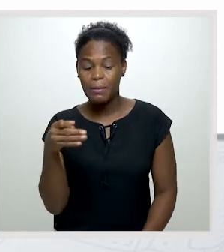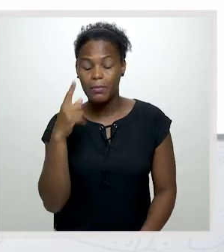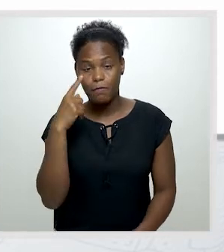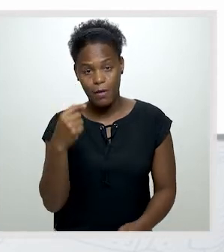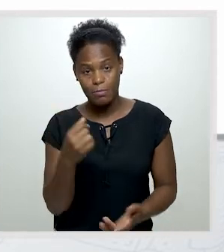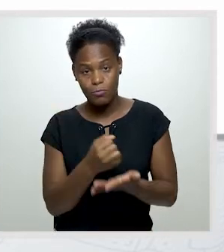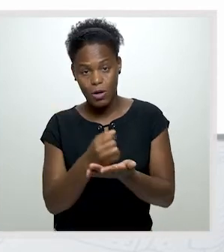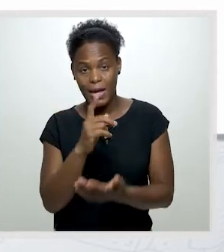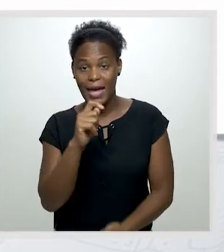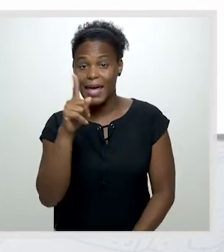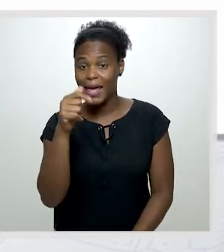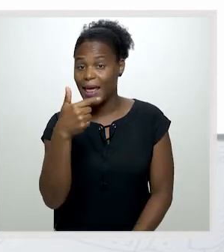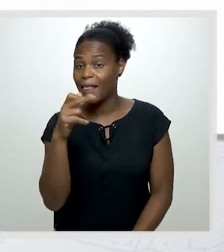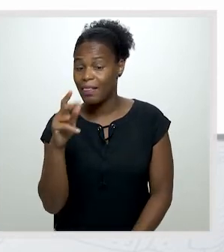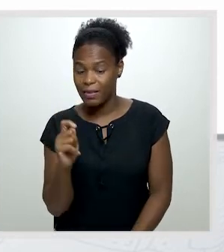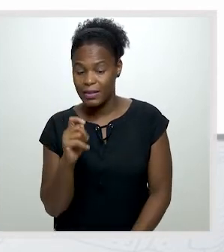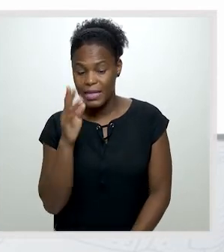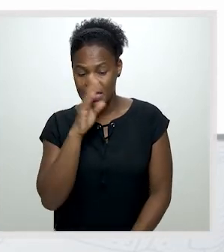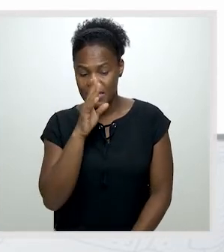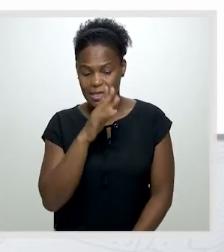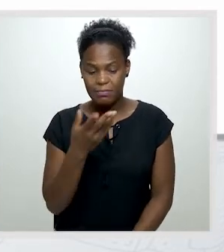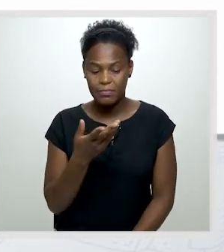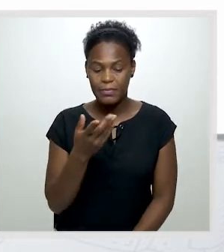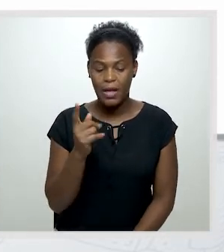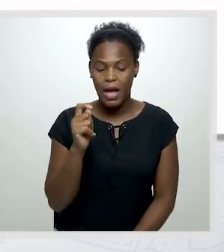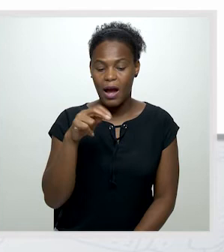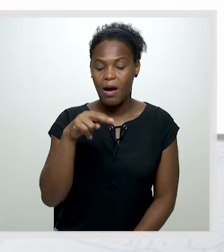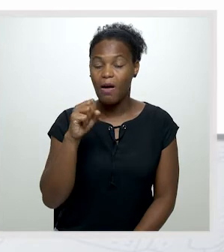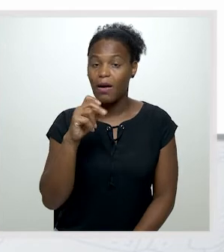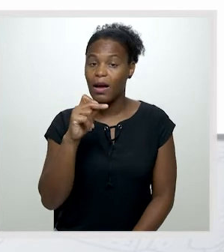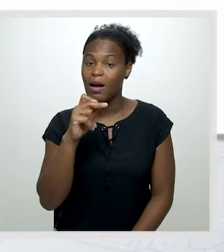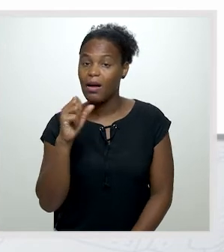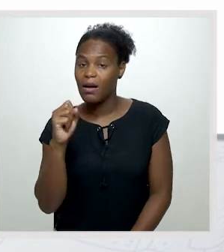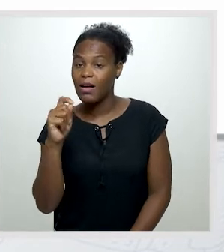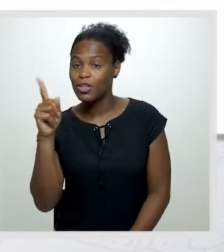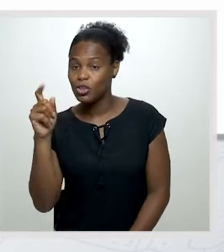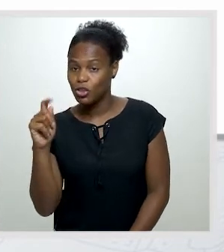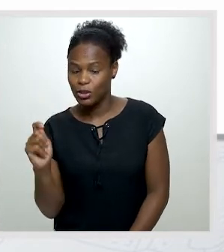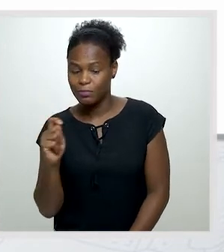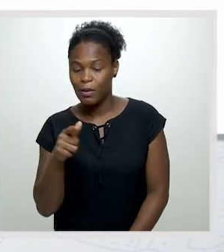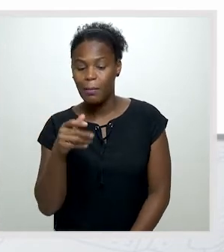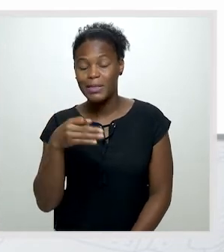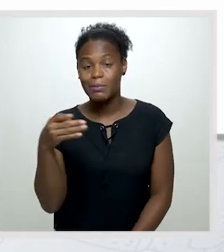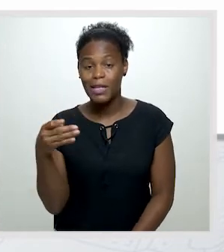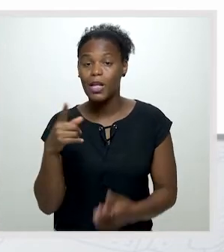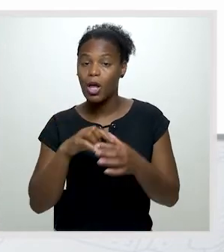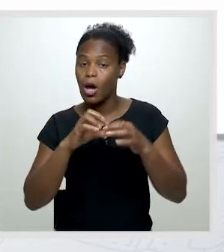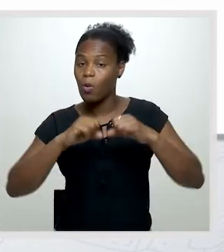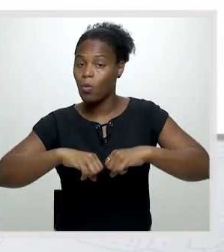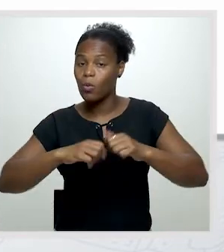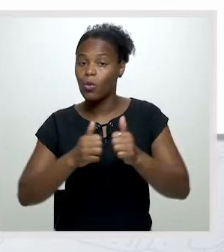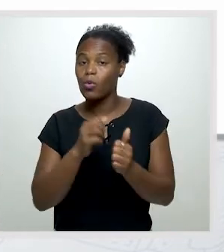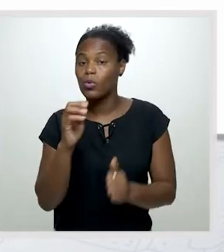l'auxiliaire être. Et quand le participe passé se conjugue avec l'auxiliaire être, le participe passé s'accorde avec le